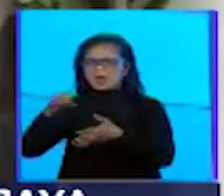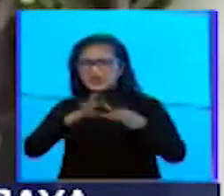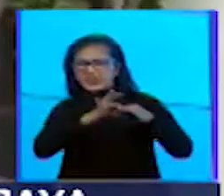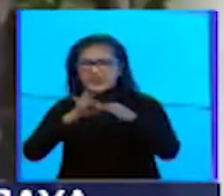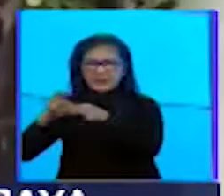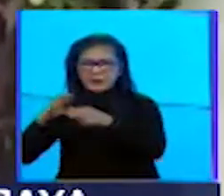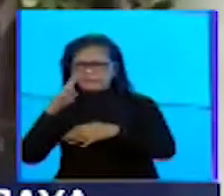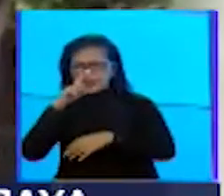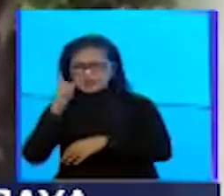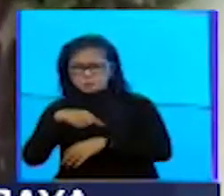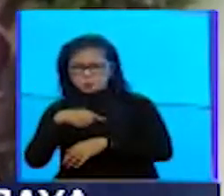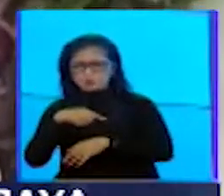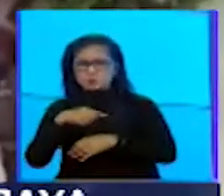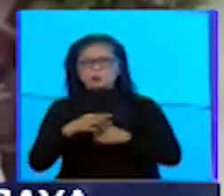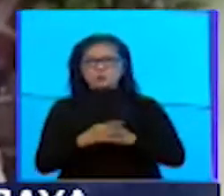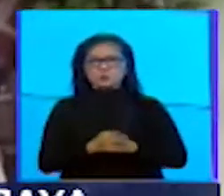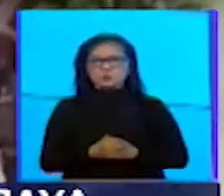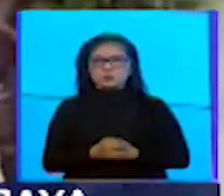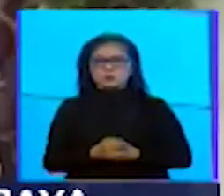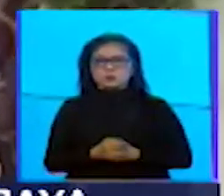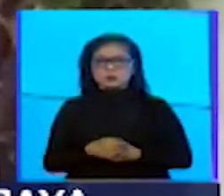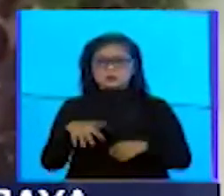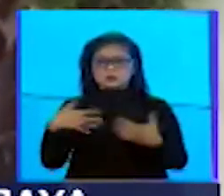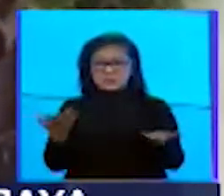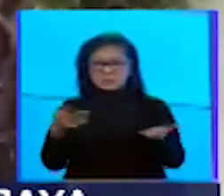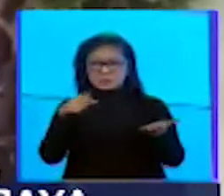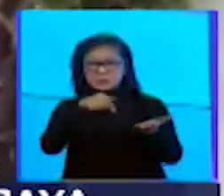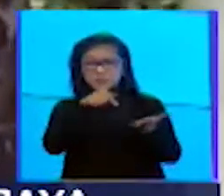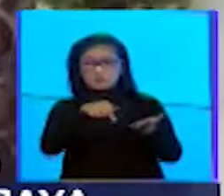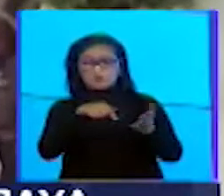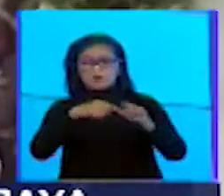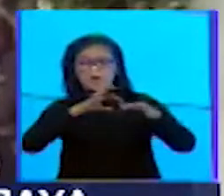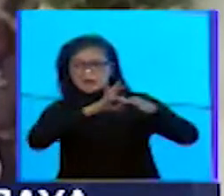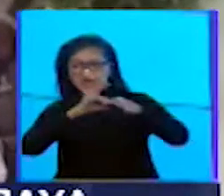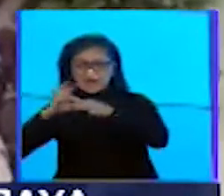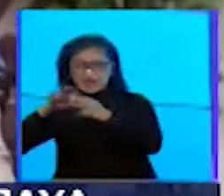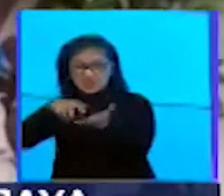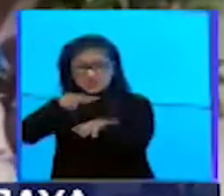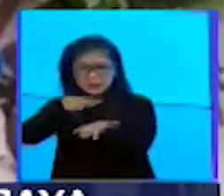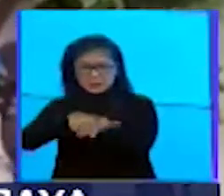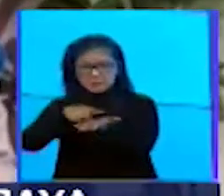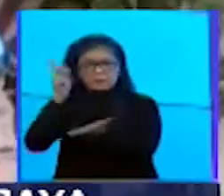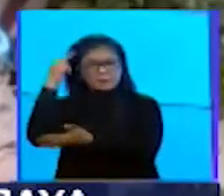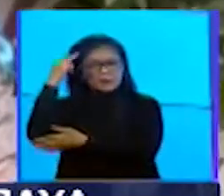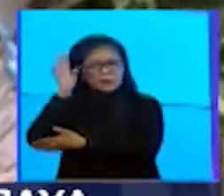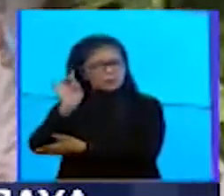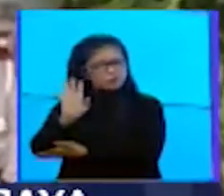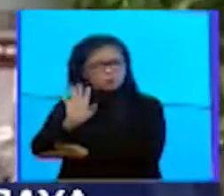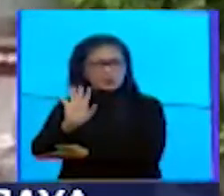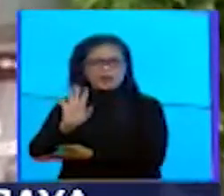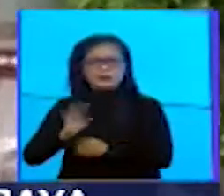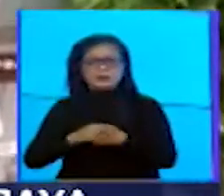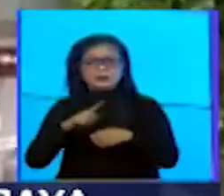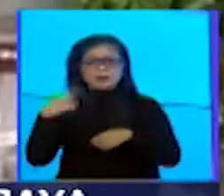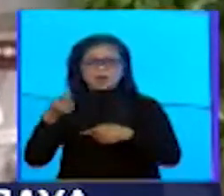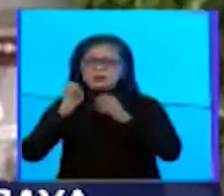yang beroperasi di jalan tol yang memang bukan. Ya, ini juga sebagai sosialisasi edukasi kepada masyarakat bahwa untuk derek